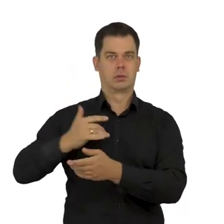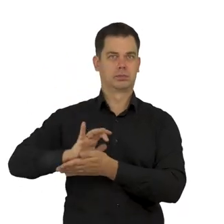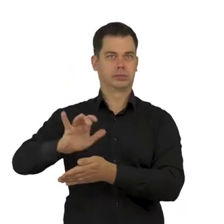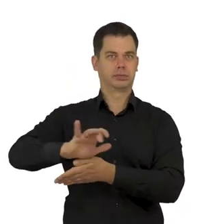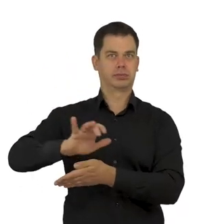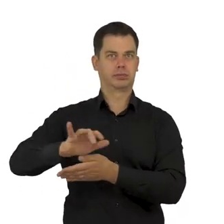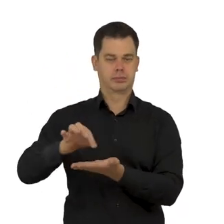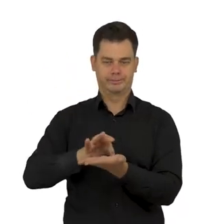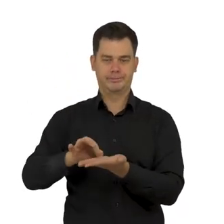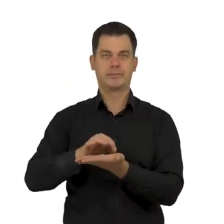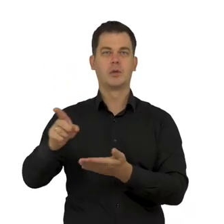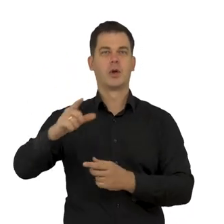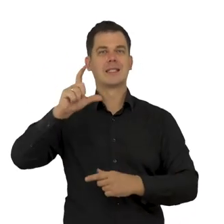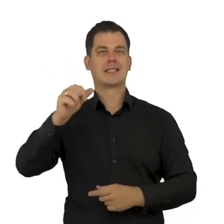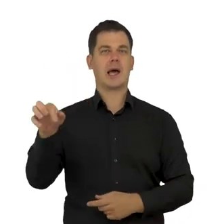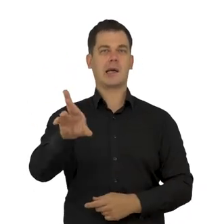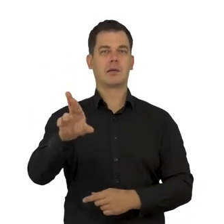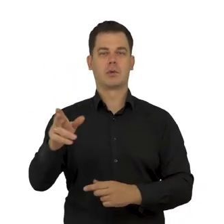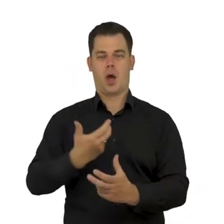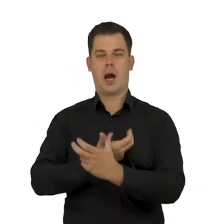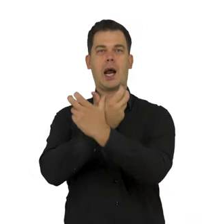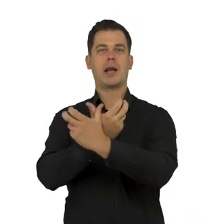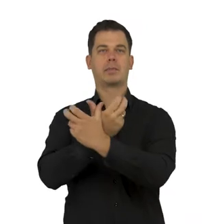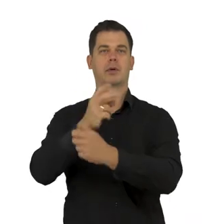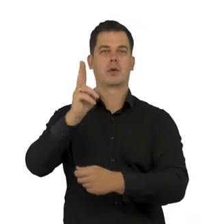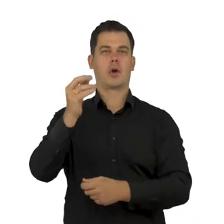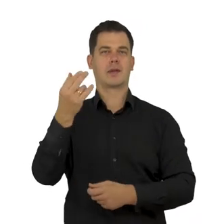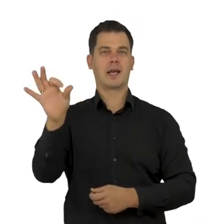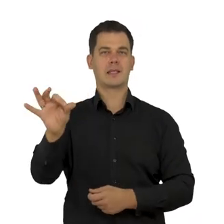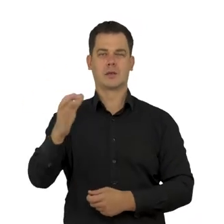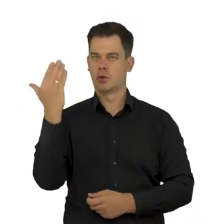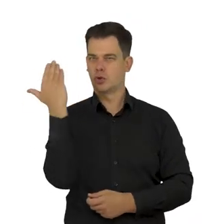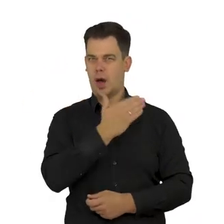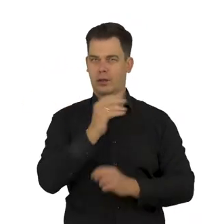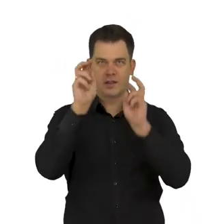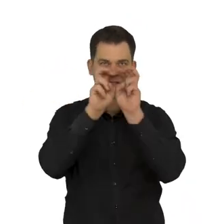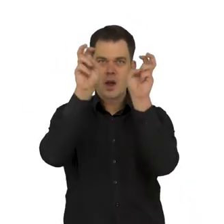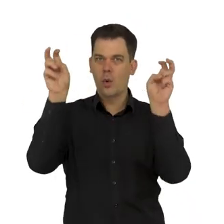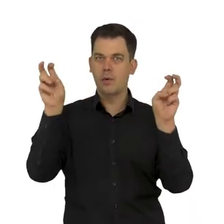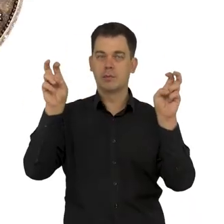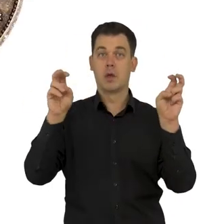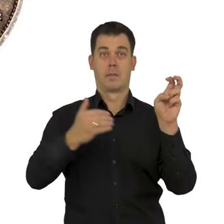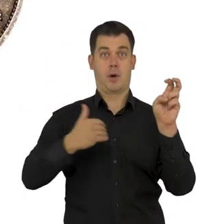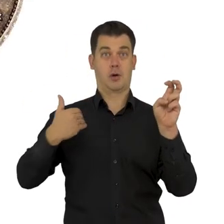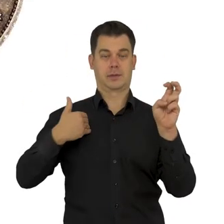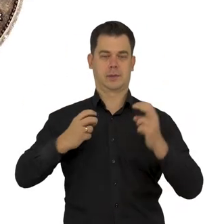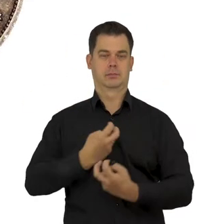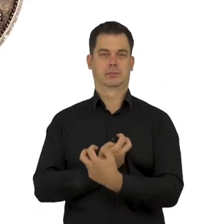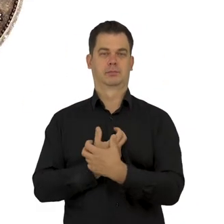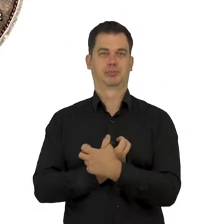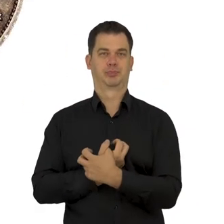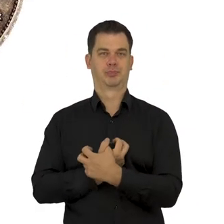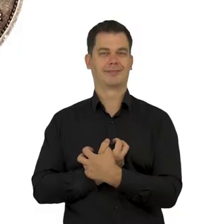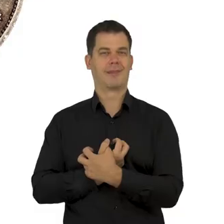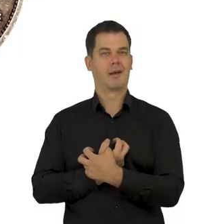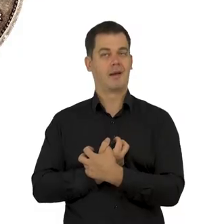przez pewien czas emitowano złote i grosze z portretem cara i herbem tzw. kongresówki, czarnym dwugłowym orłem z białym